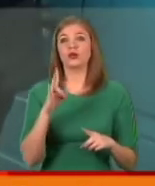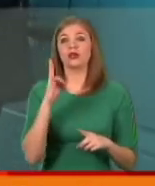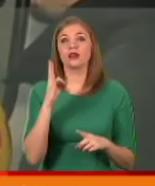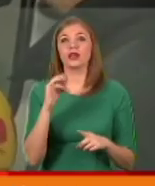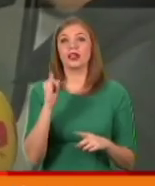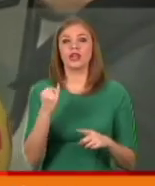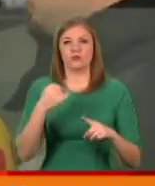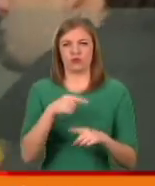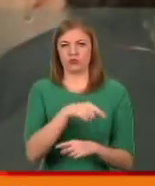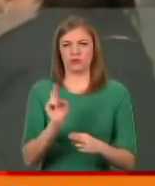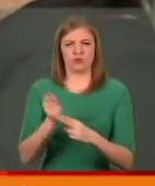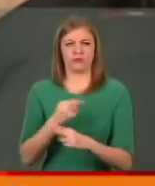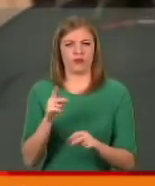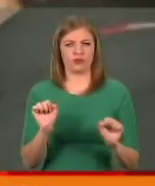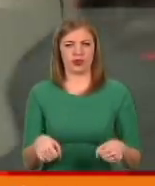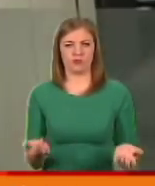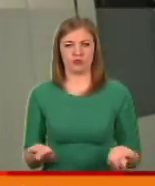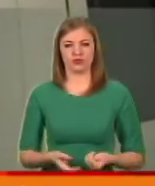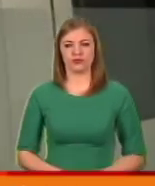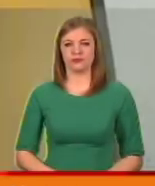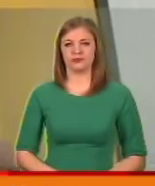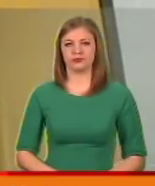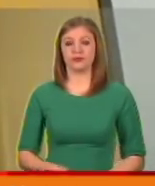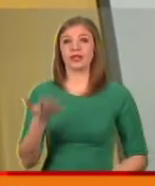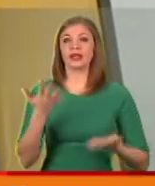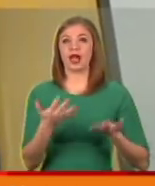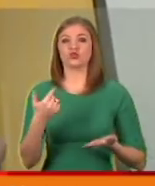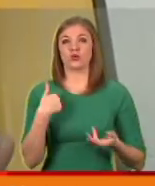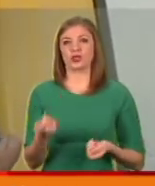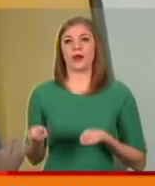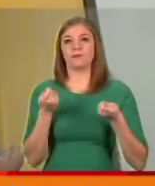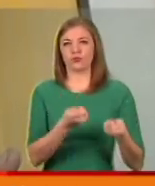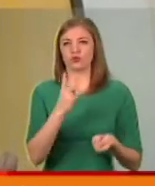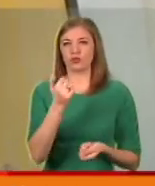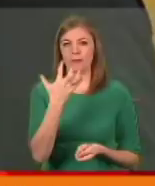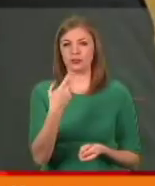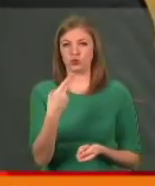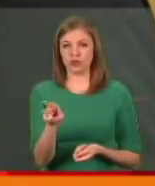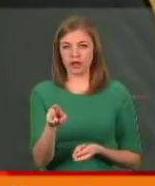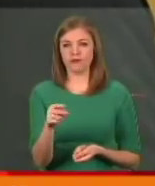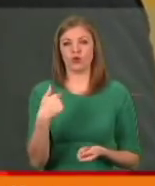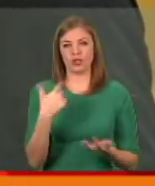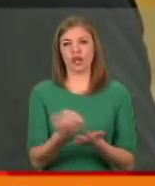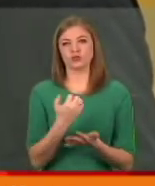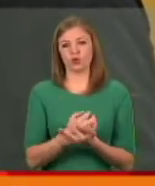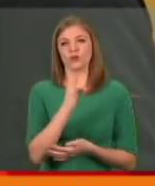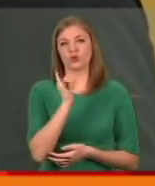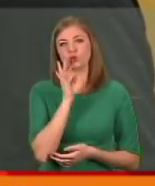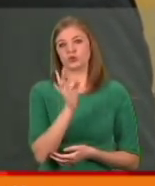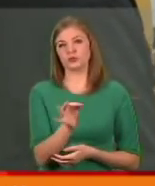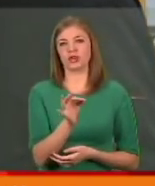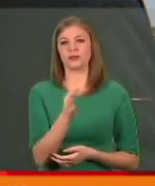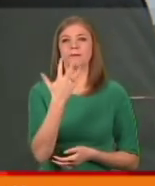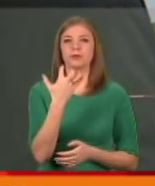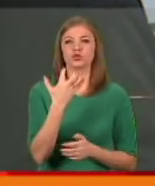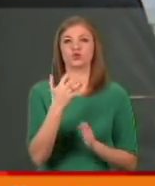нелегальний позбавляють, як можуть. Якщо я повезу на 500 євро, то я зароблю, ну, скажімо, яких